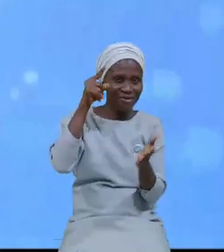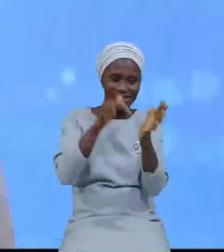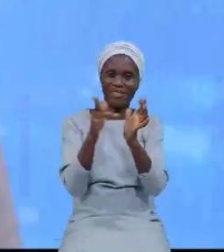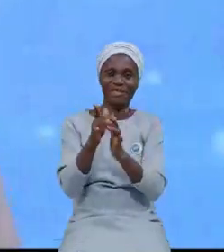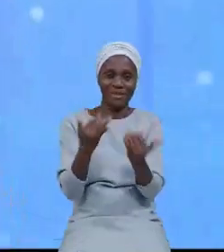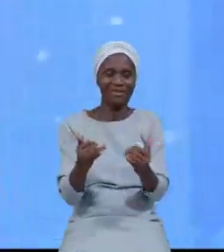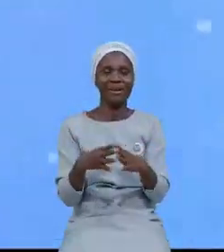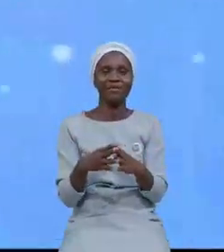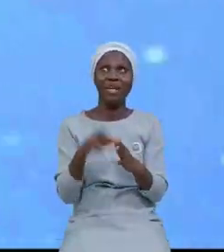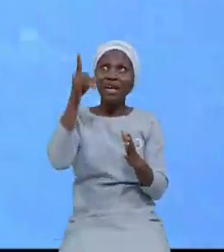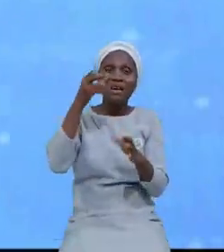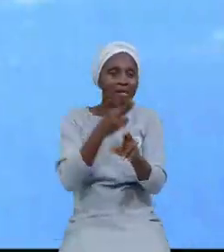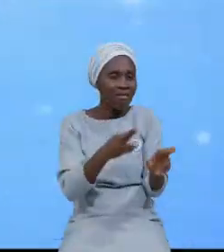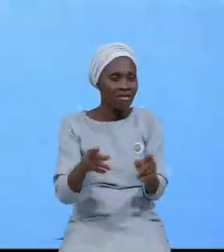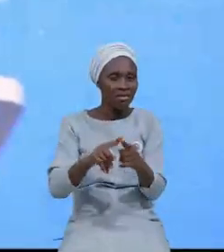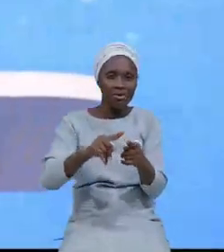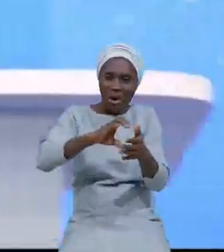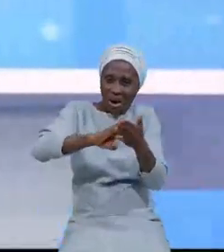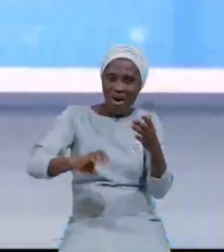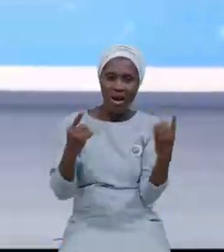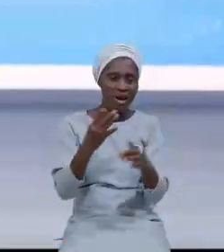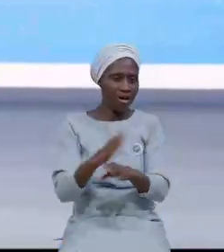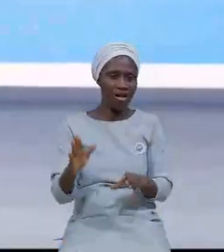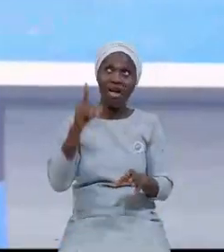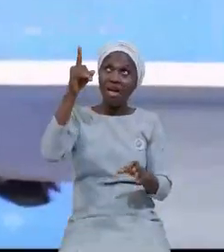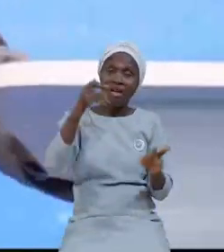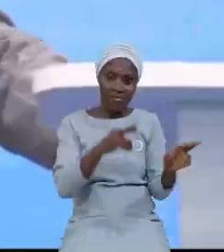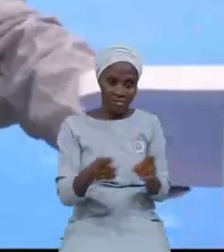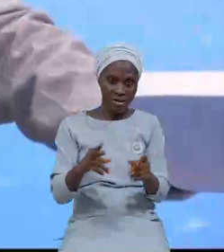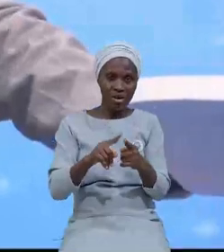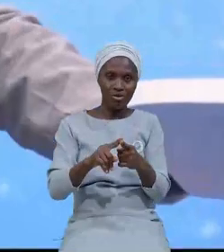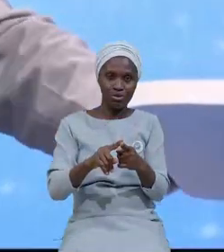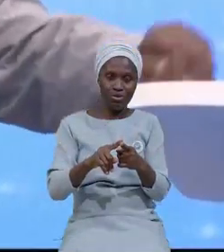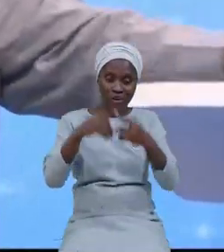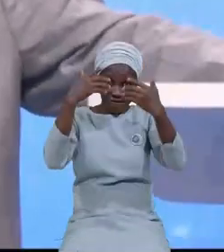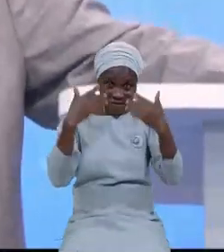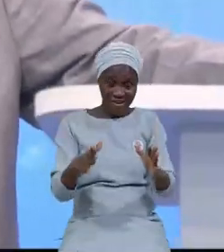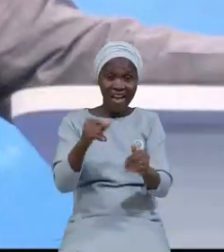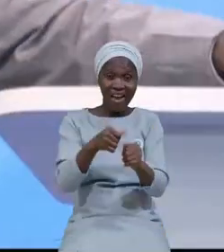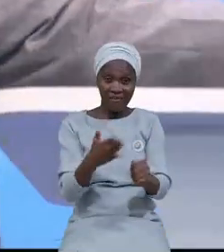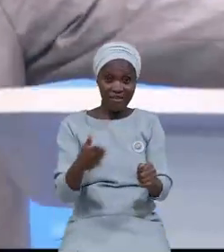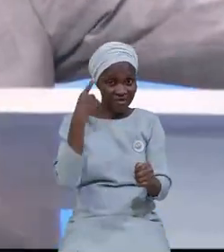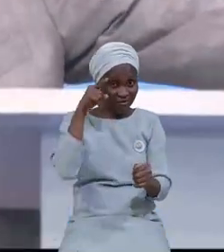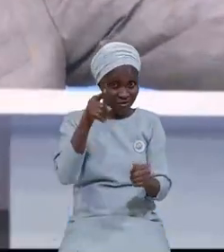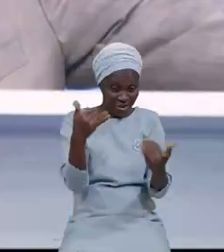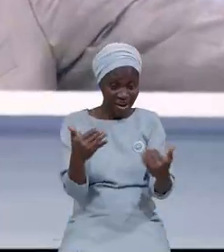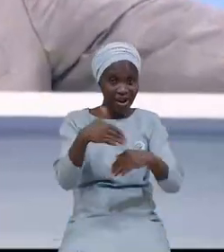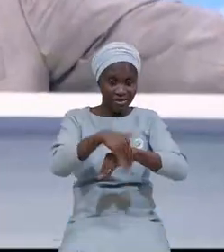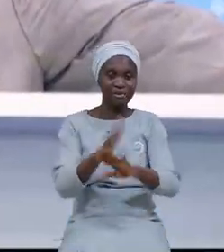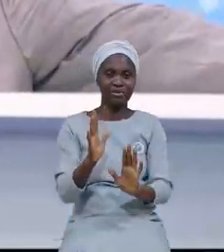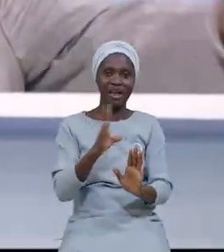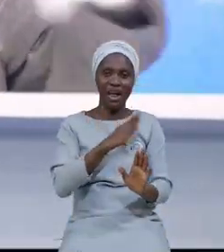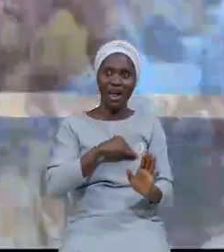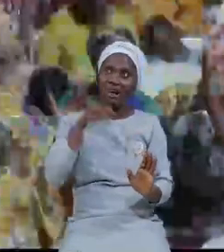prêt à ôter tes péchés il est prêt à à tout tachever ce soir et te